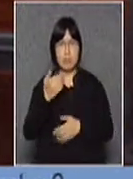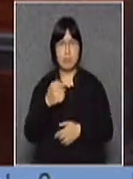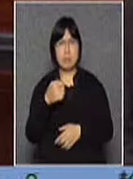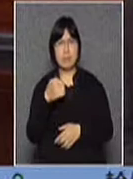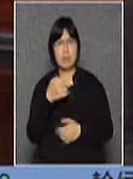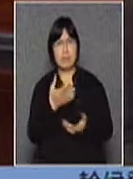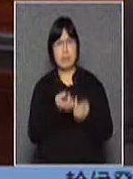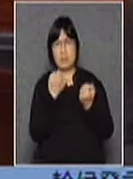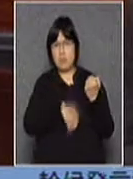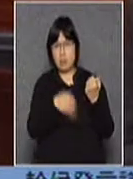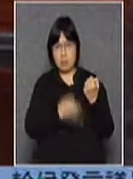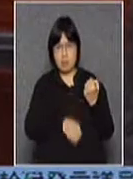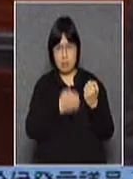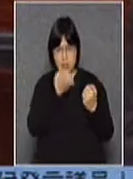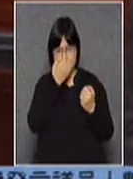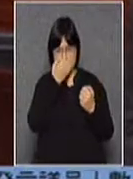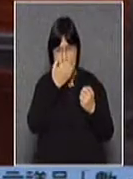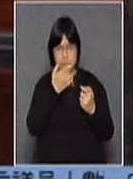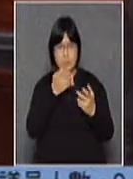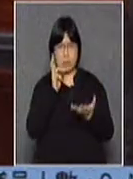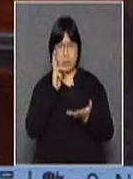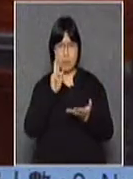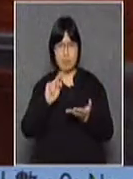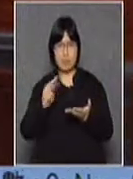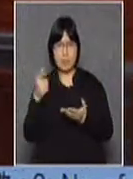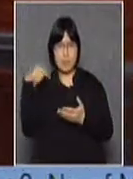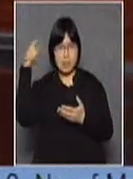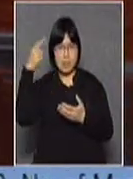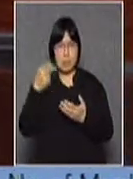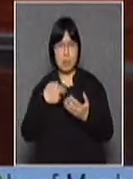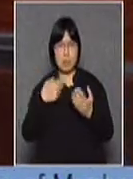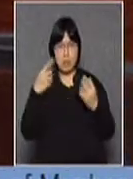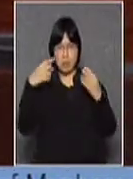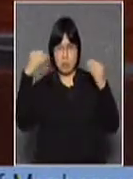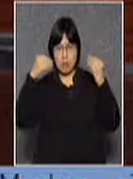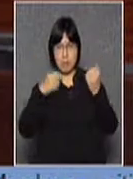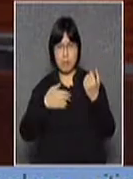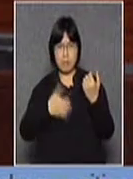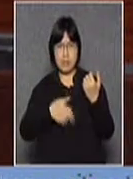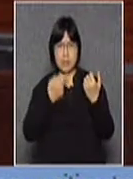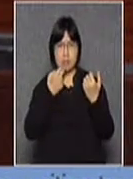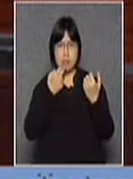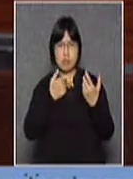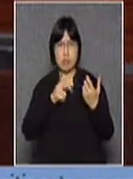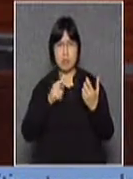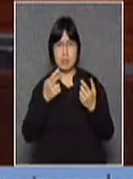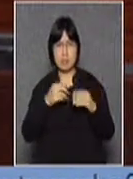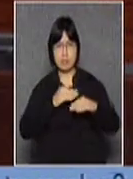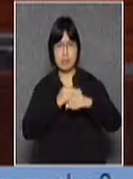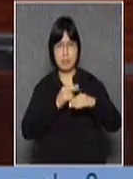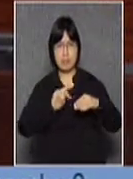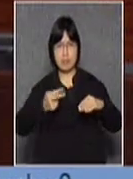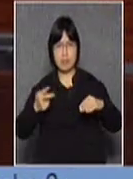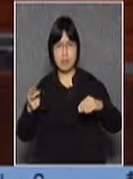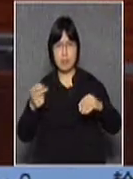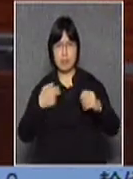接受一個將香港等同變成美國和墨西哥關係的墨西哥，將我們的邊境呢就等同墨西哥